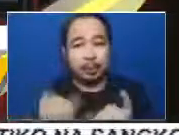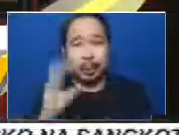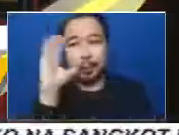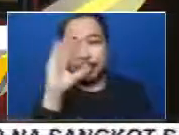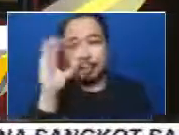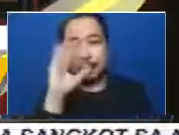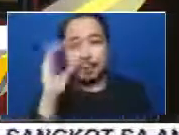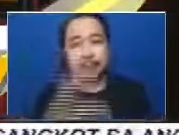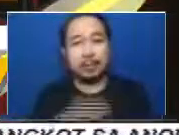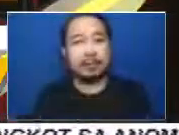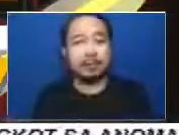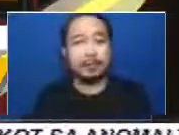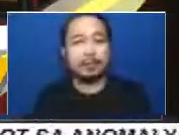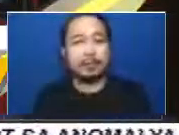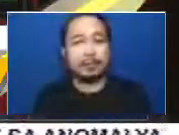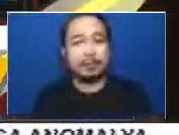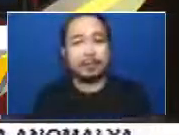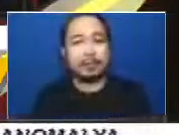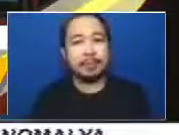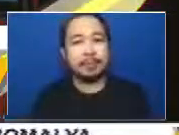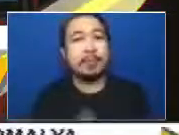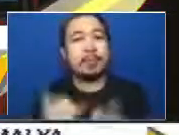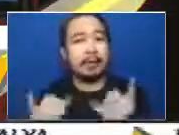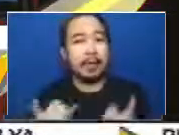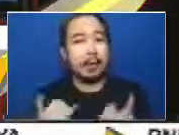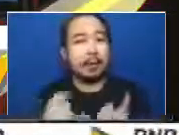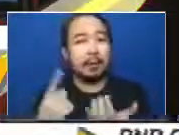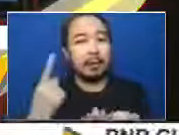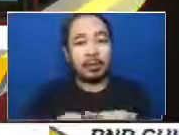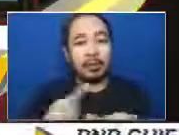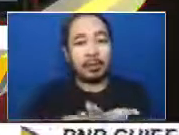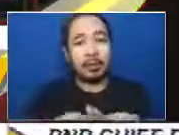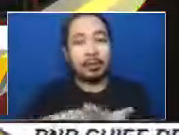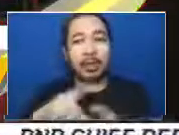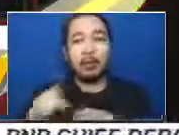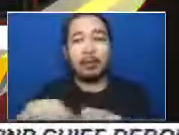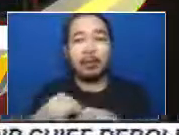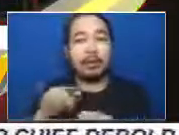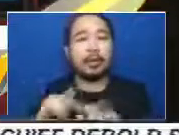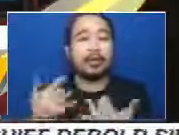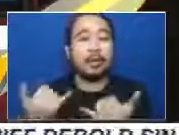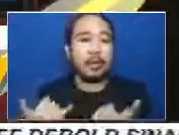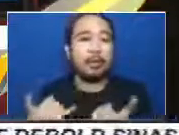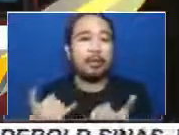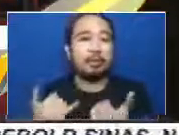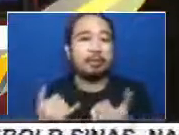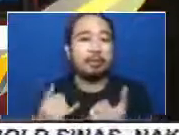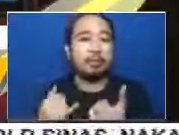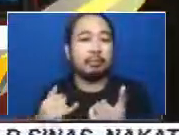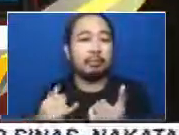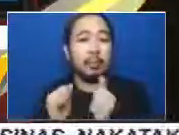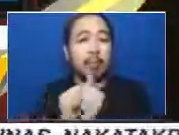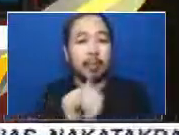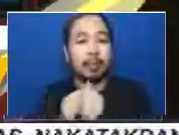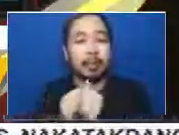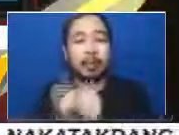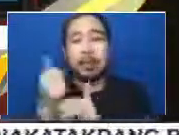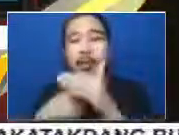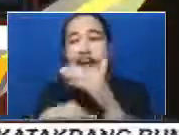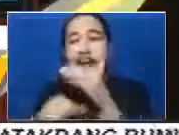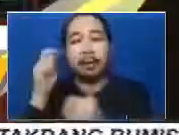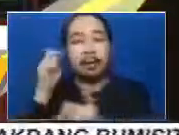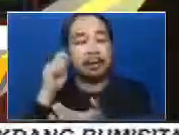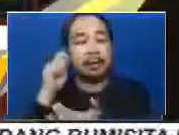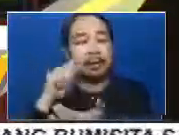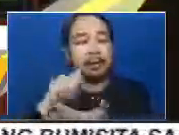at sinisiguro na makasunod sana sa dun sa suggested retail price na inisyo nila. Matutuloy-tuloy po